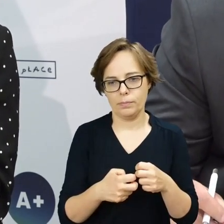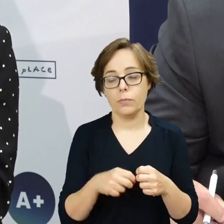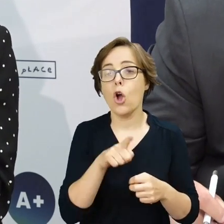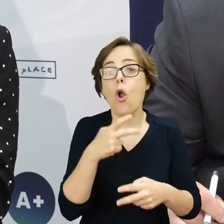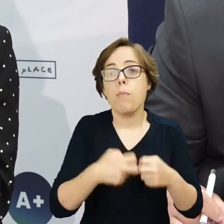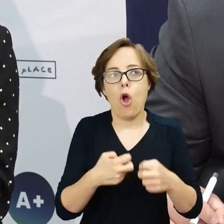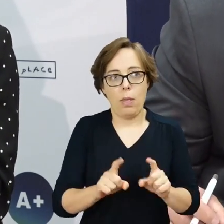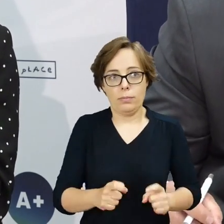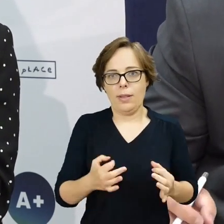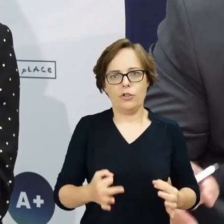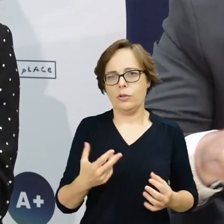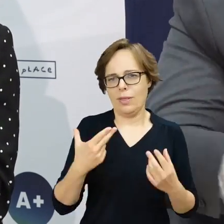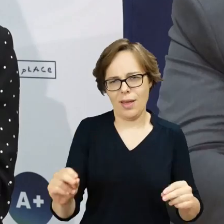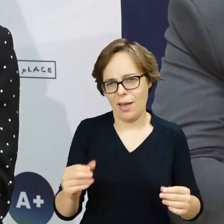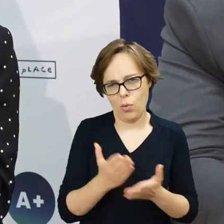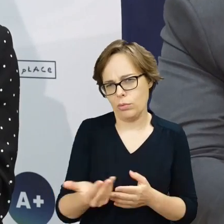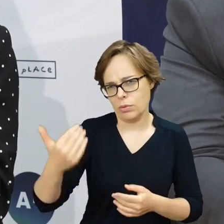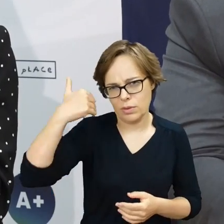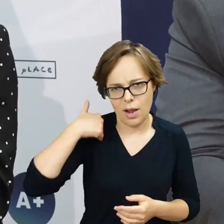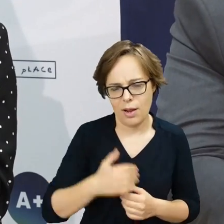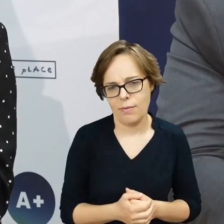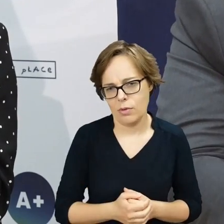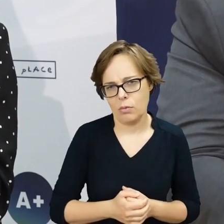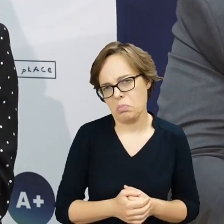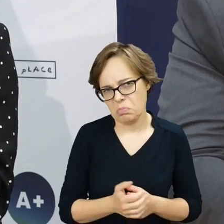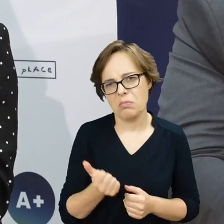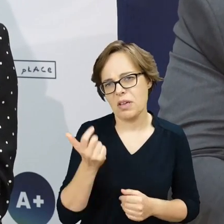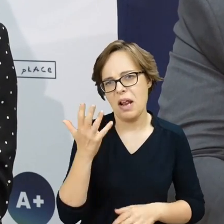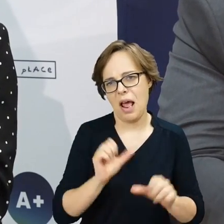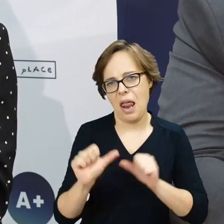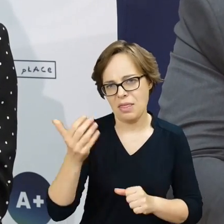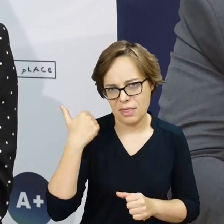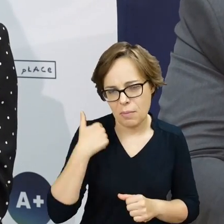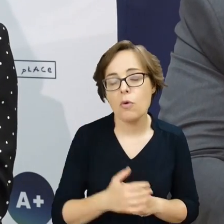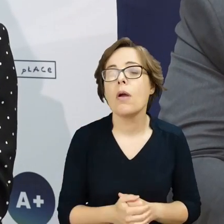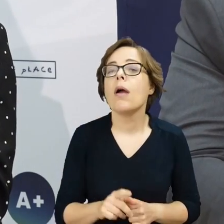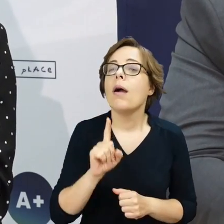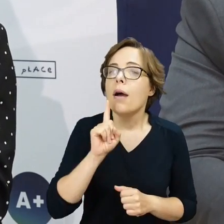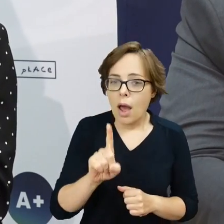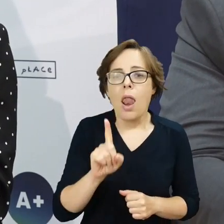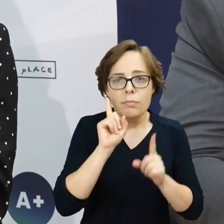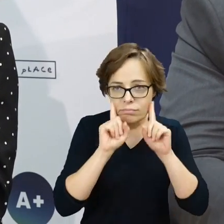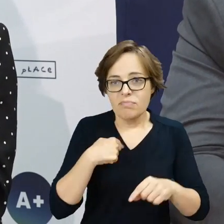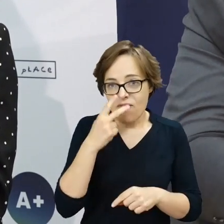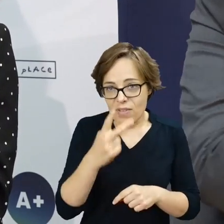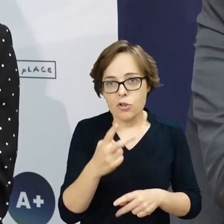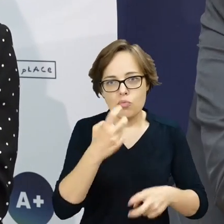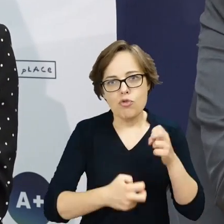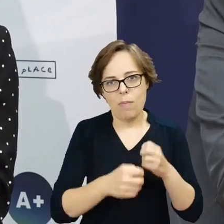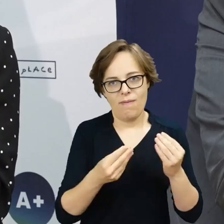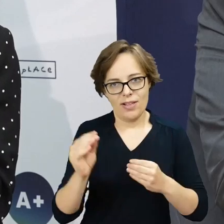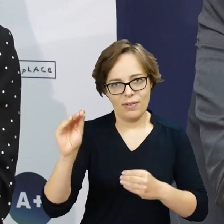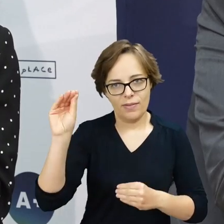trwa, zaczął się już na pewno kilka lat temu, natomiast rzeczywiście widzimy, że te problemy się pogłębiają i zauważają to